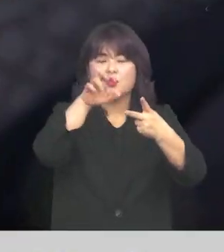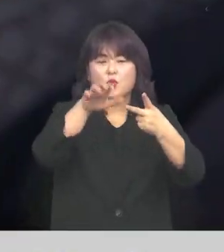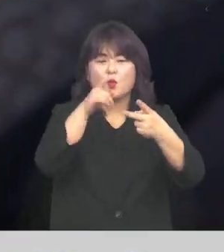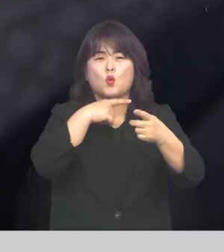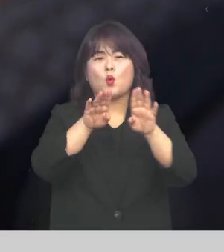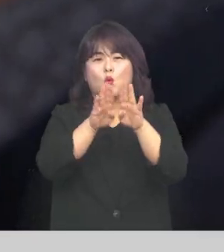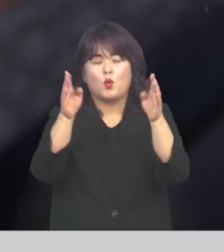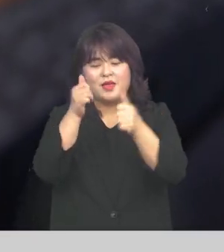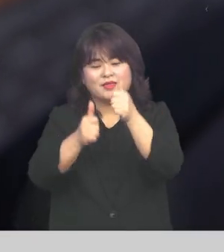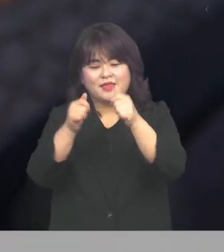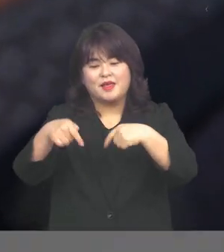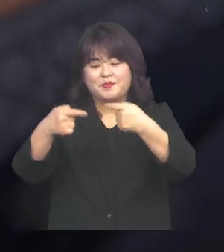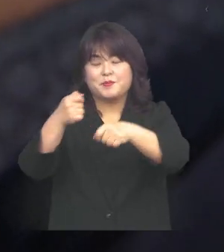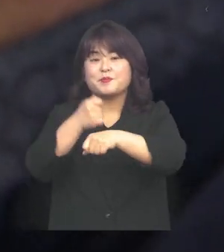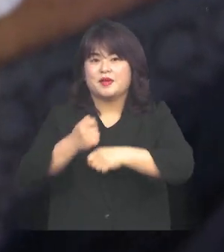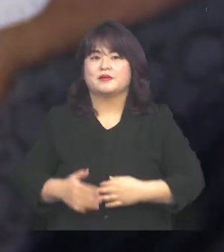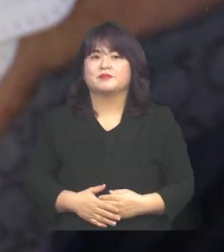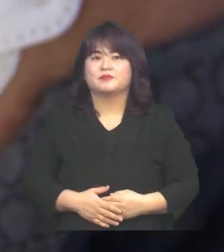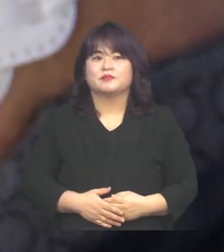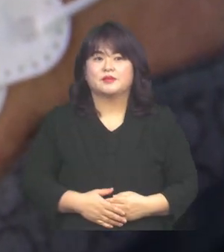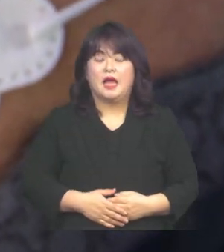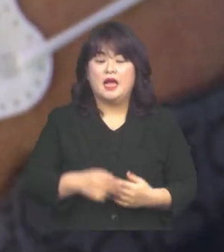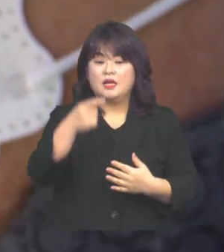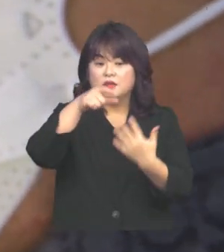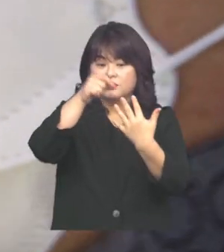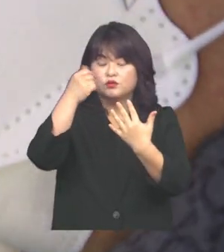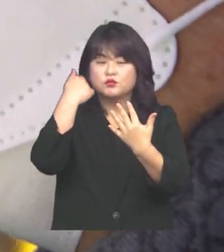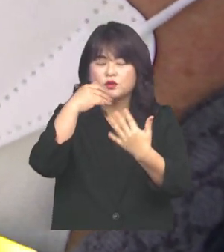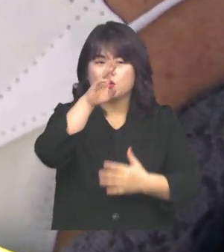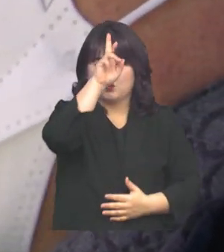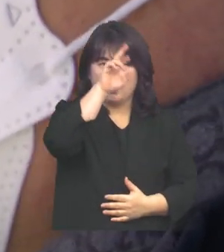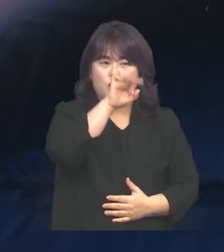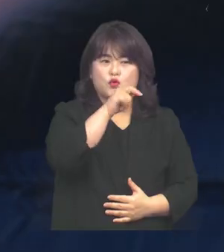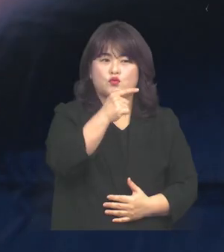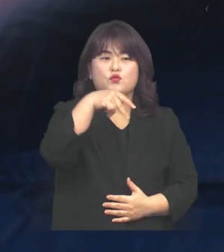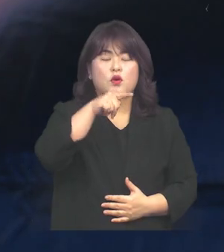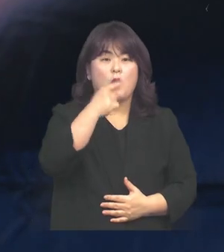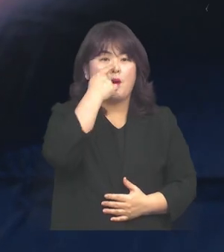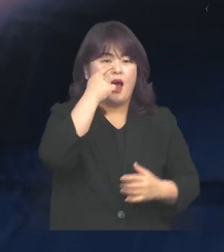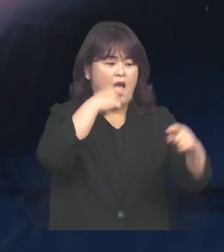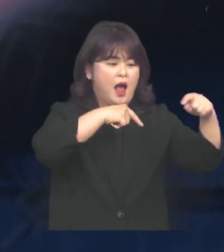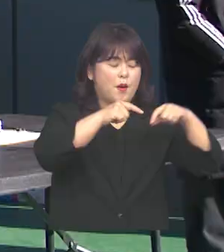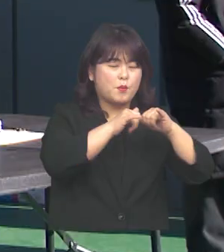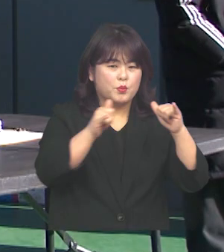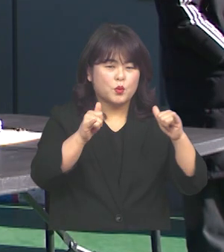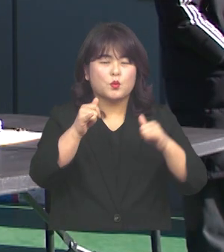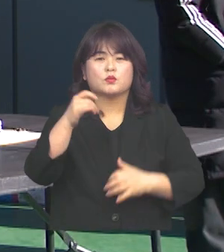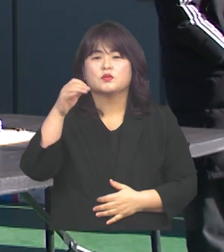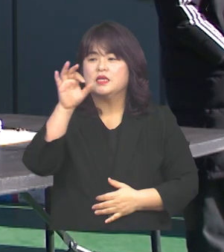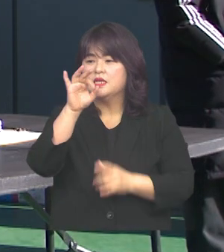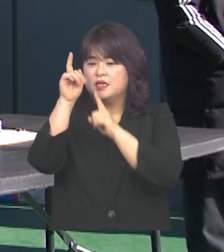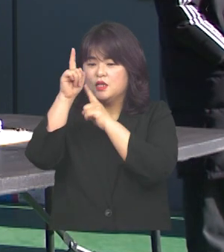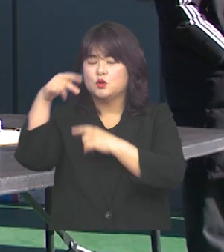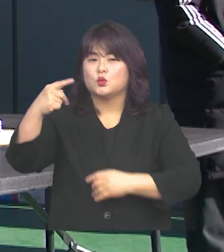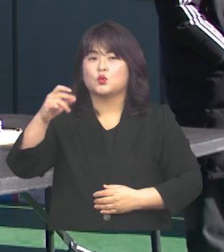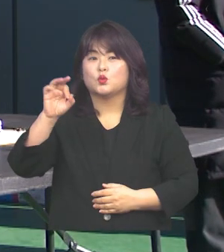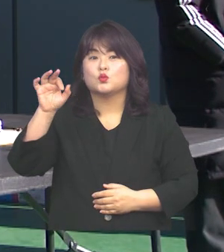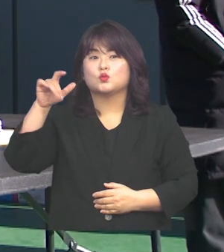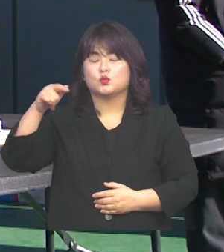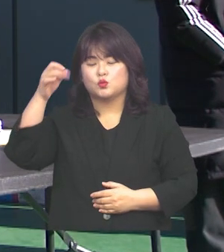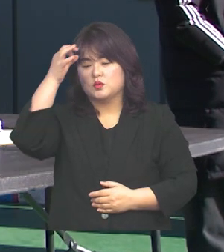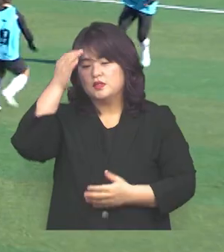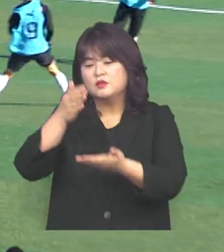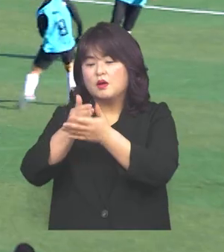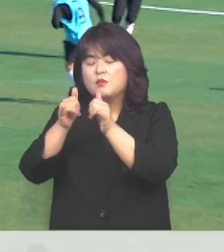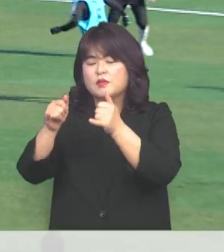위한 공개 테스트를 진행했습니다. 이번 테스트엔 최윤겸 감독과 이동국 테크니컬 디렉터, 스카우터 등 전문 스태프가